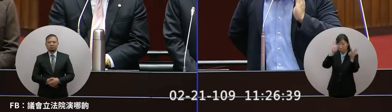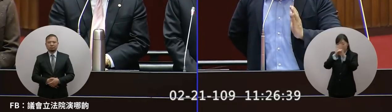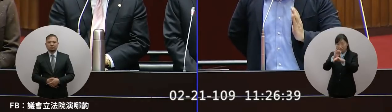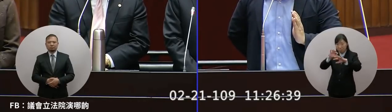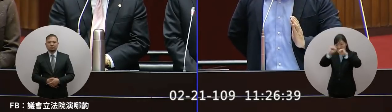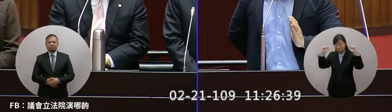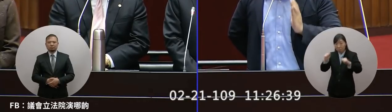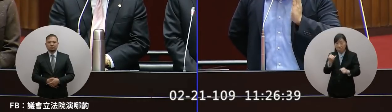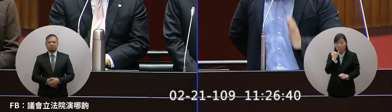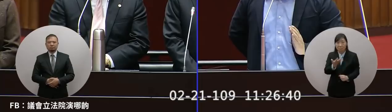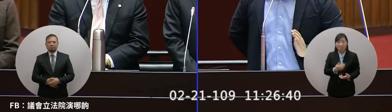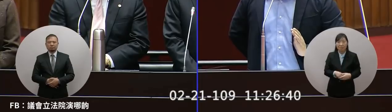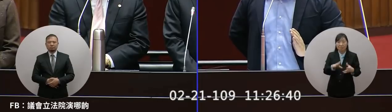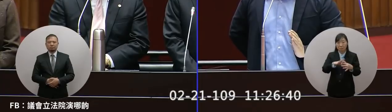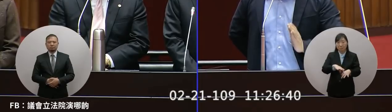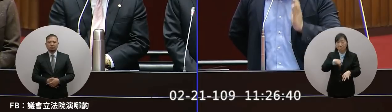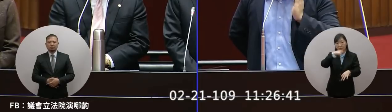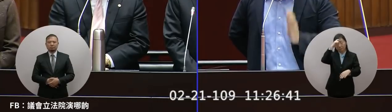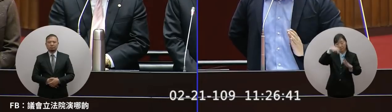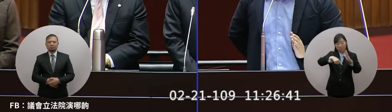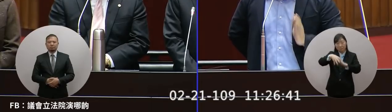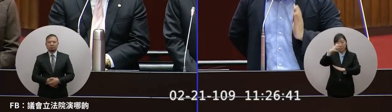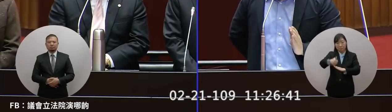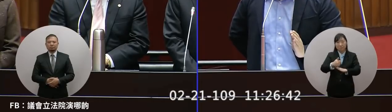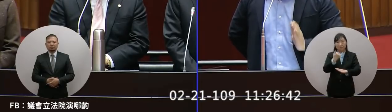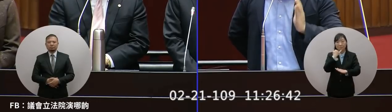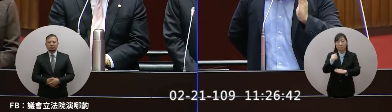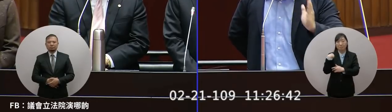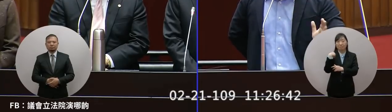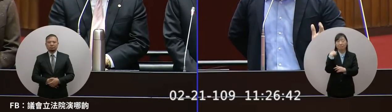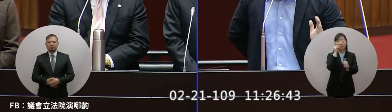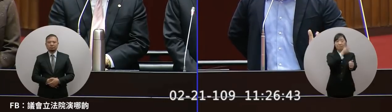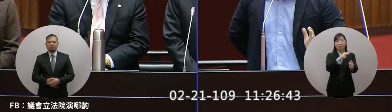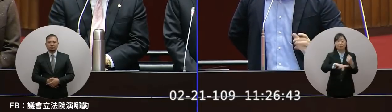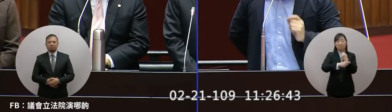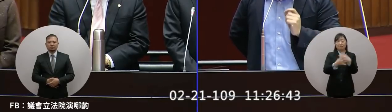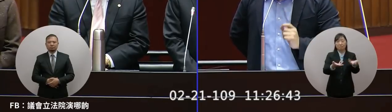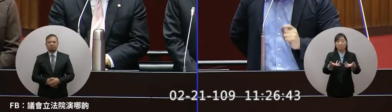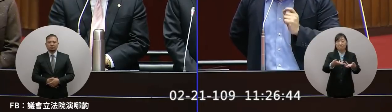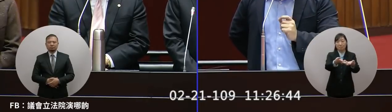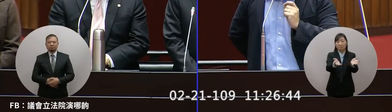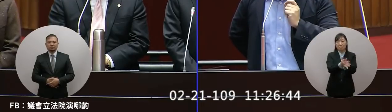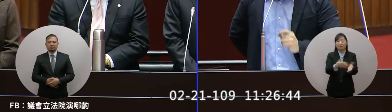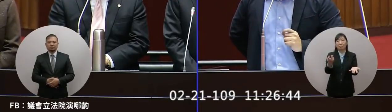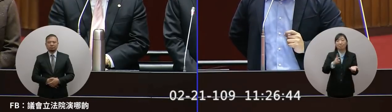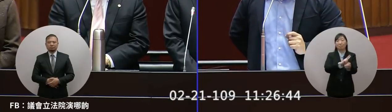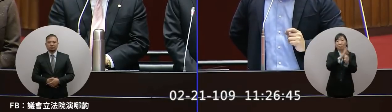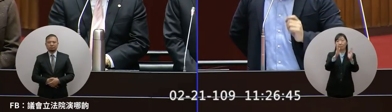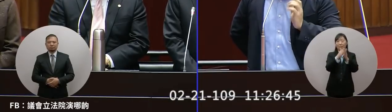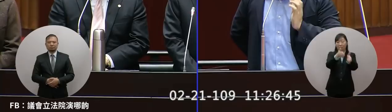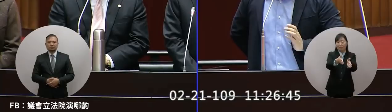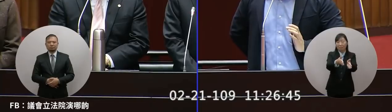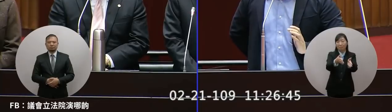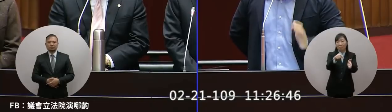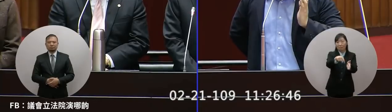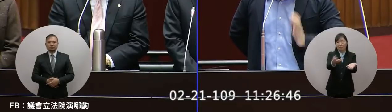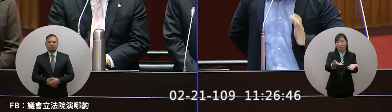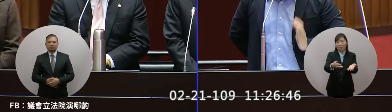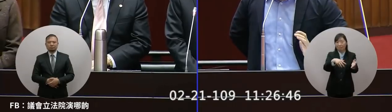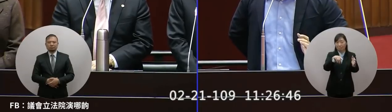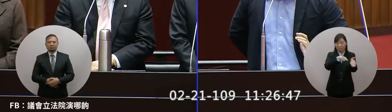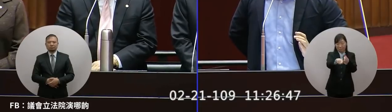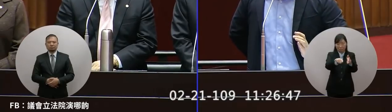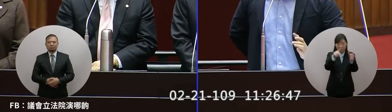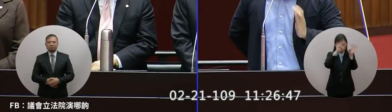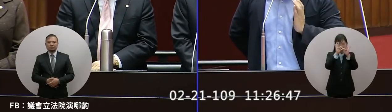我们的希望就是说院长，能够责成法务部能够就林宰血案这个部分能够有一个专案的这个调查，然后